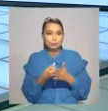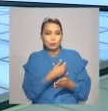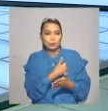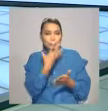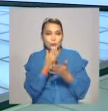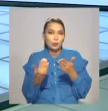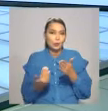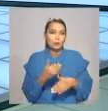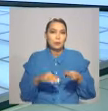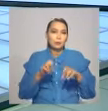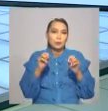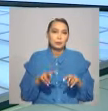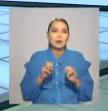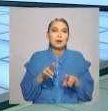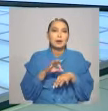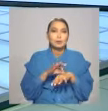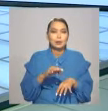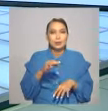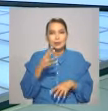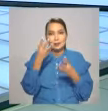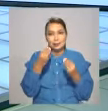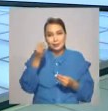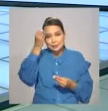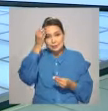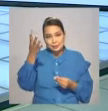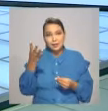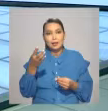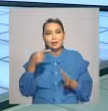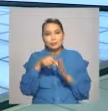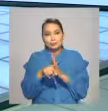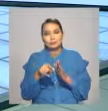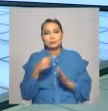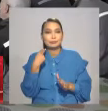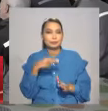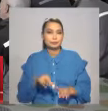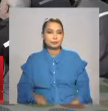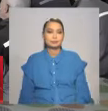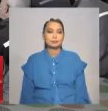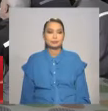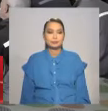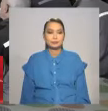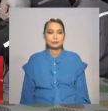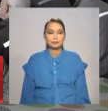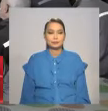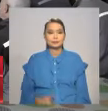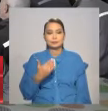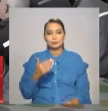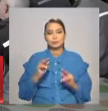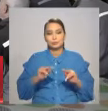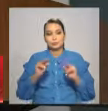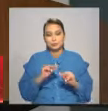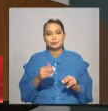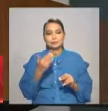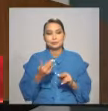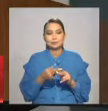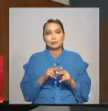профессии. Как проходит День знаний за колючей проволокой, в репортаже Раисы Маргуновой. Здесь не приносят учителям цветы, не